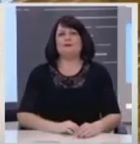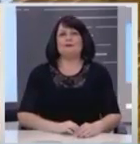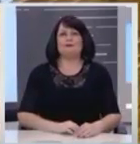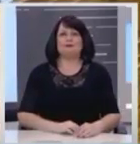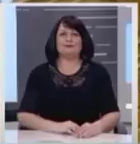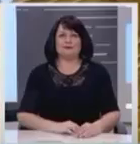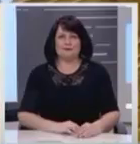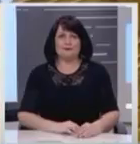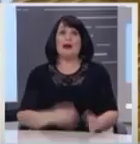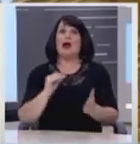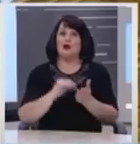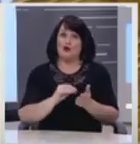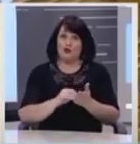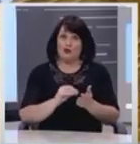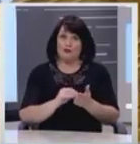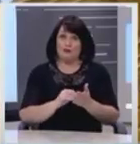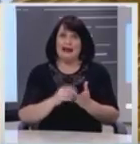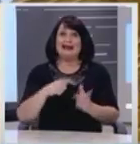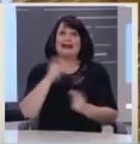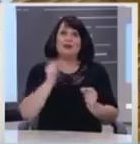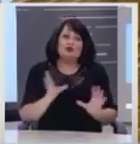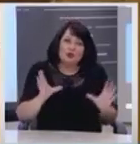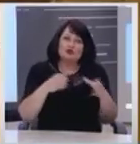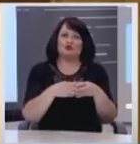Το γεγονός επίσης ότι μια επανενωμένη Κύπρος